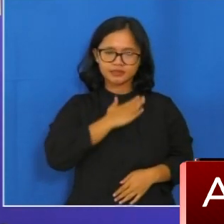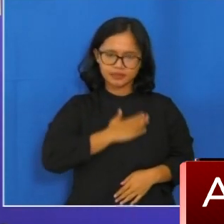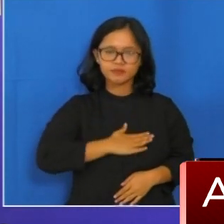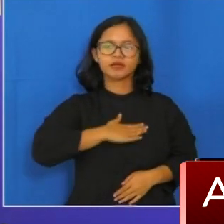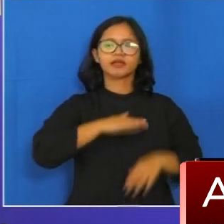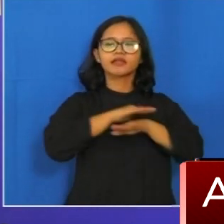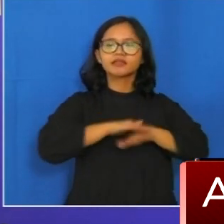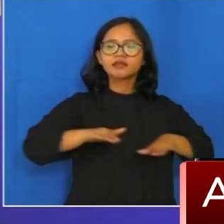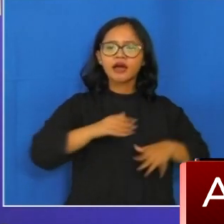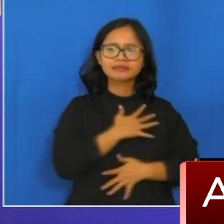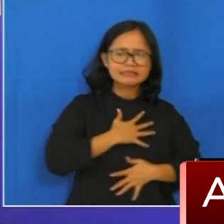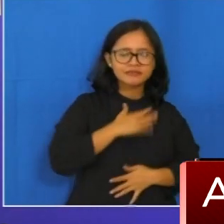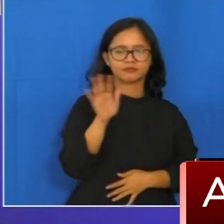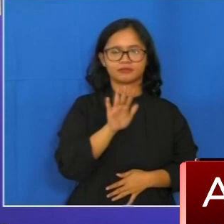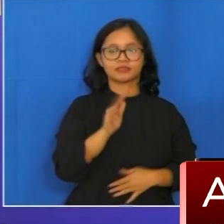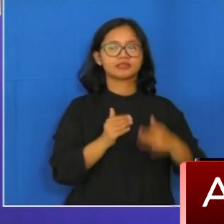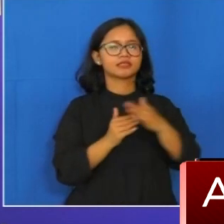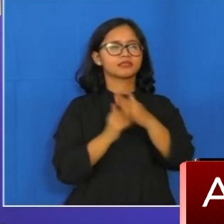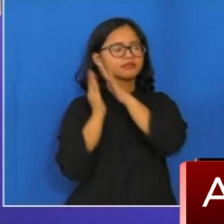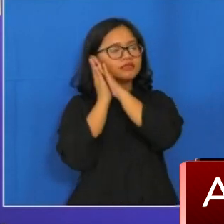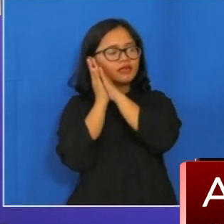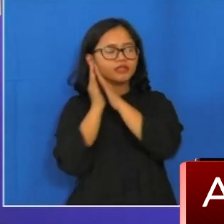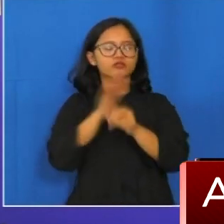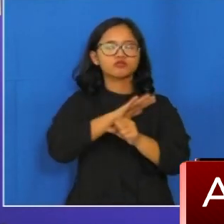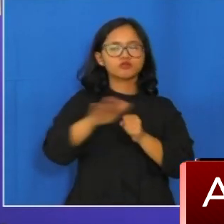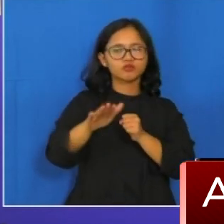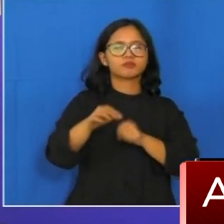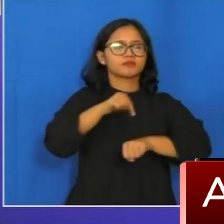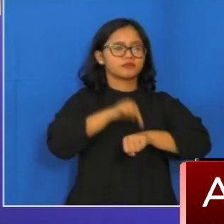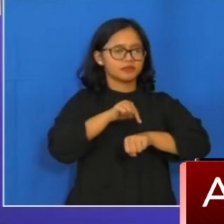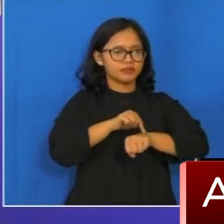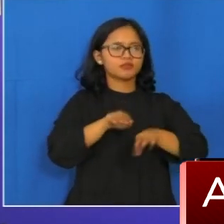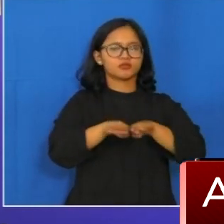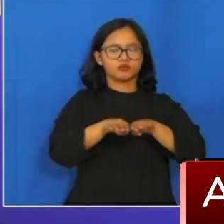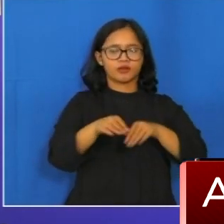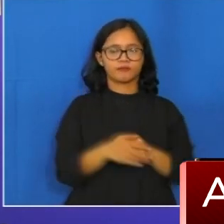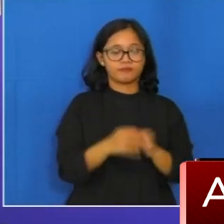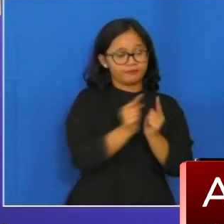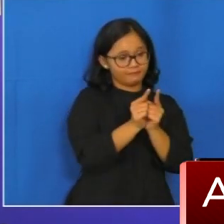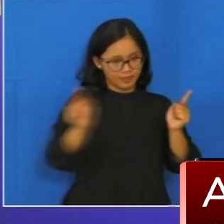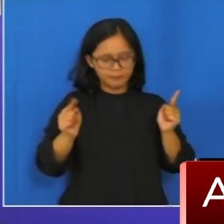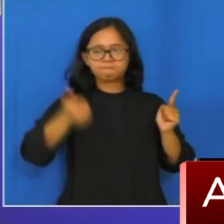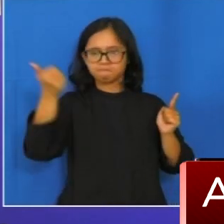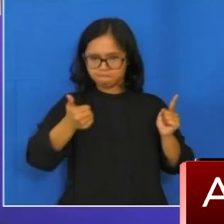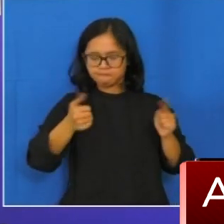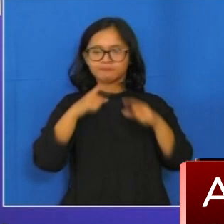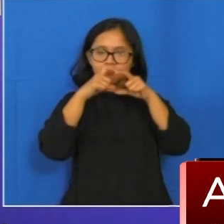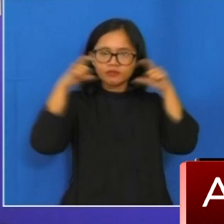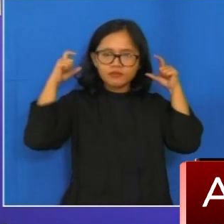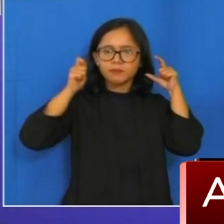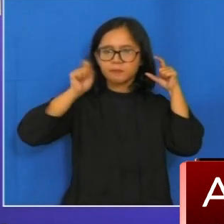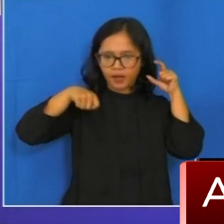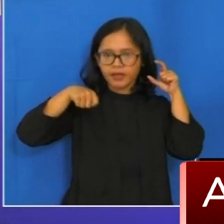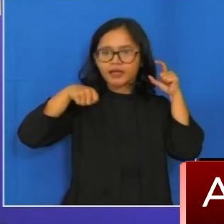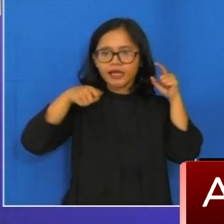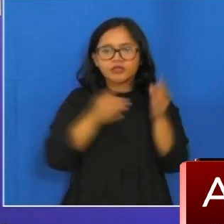tidak panik istirahat yang cukup dan teratur Hai jaga jarak pakai masker